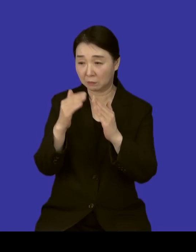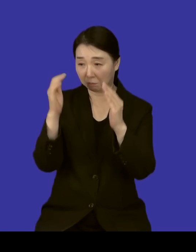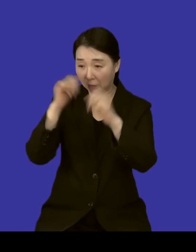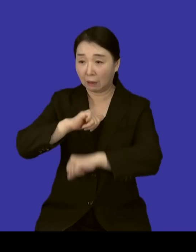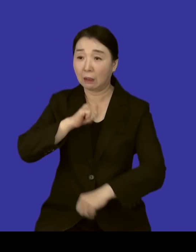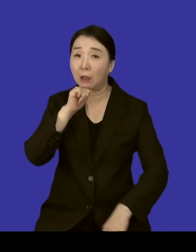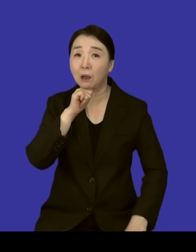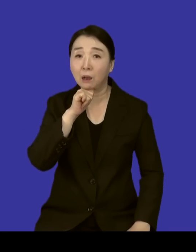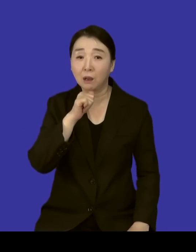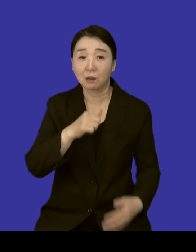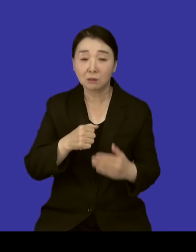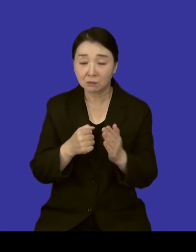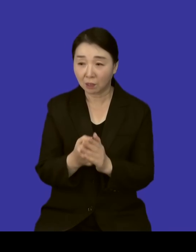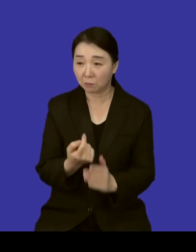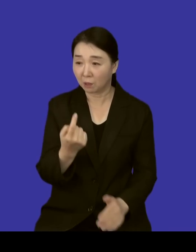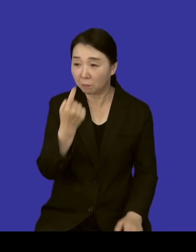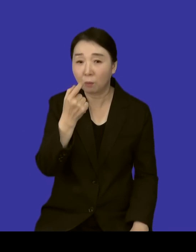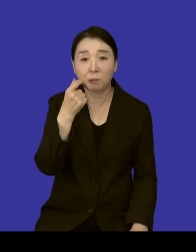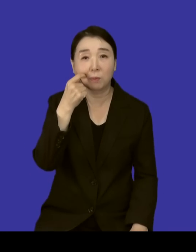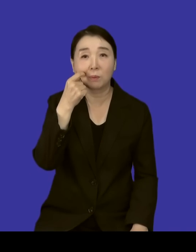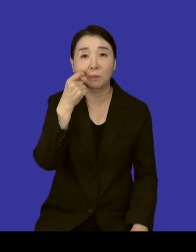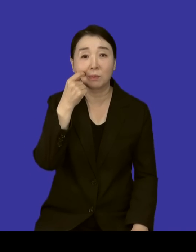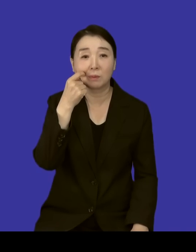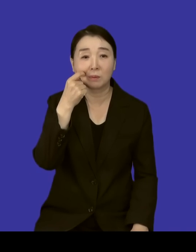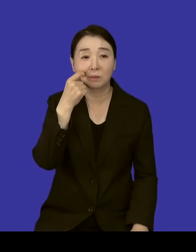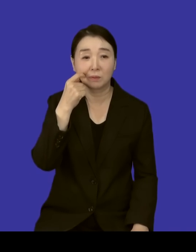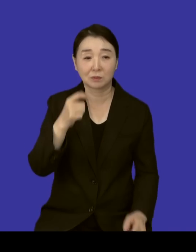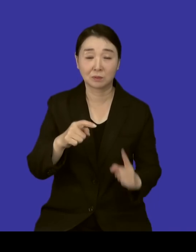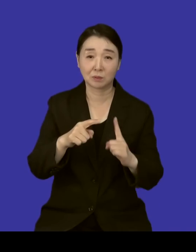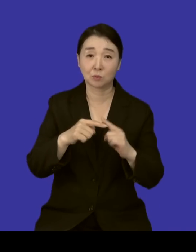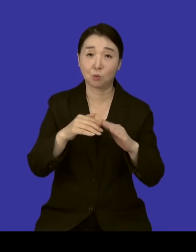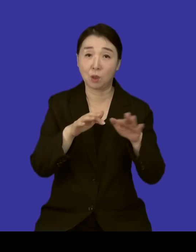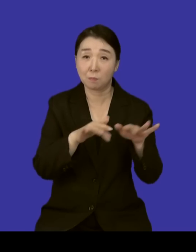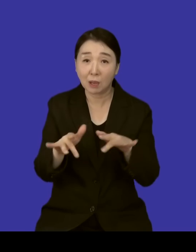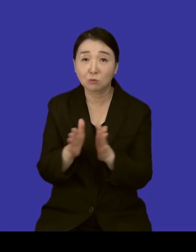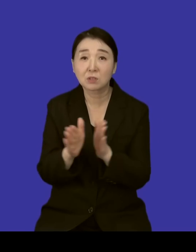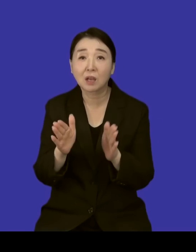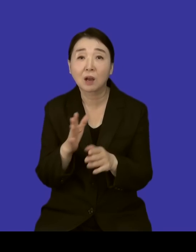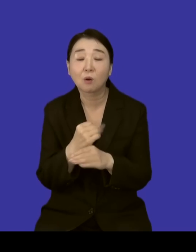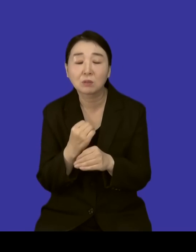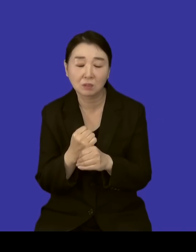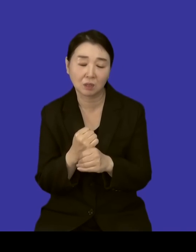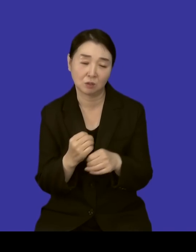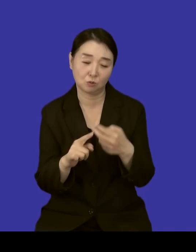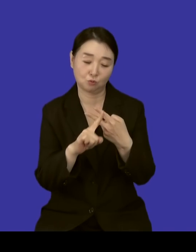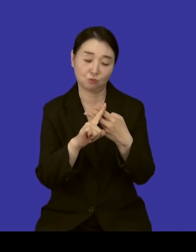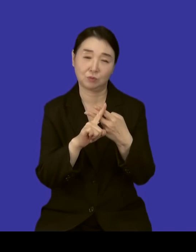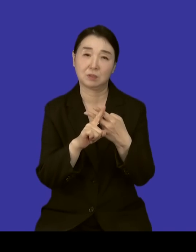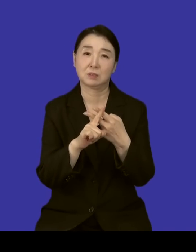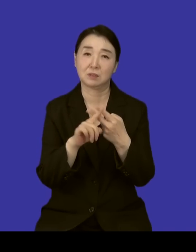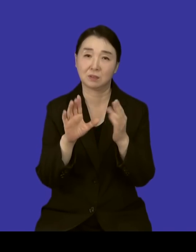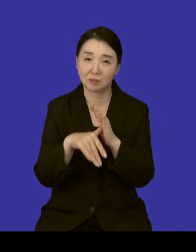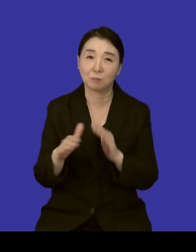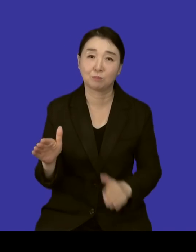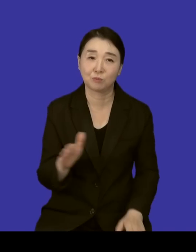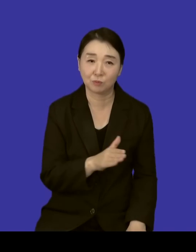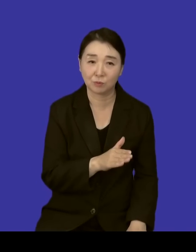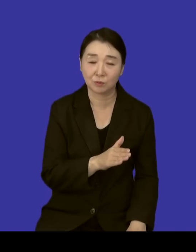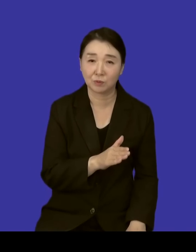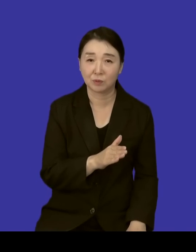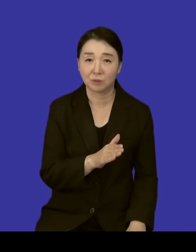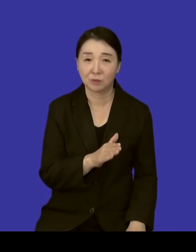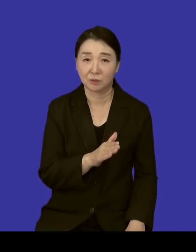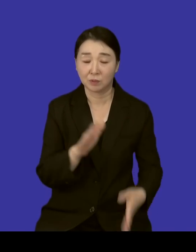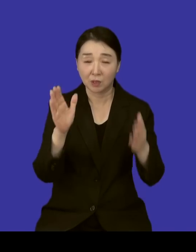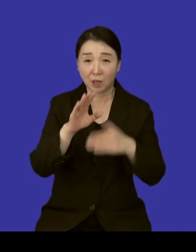이제 제대로 레슨도 못 하고 근데 전 교회 반주를 중학교 1학년 때부터 했거든요. 그리고 학생부 반주만 한